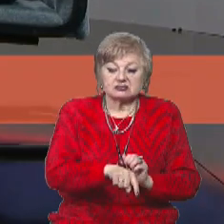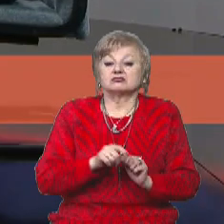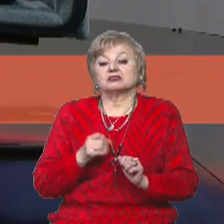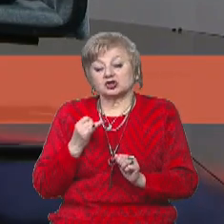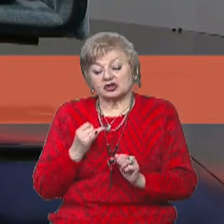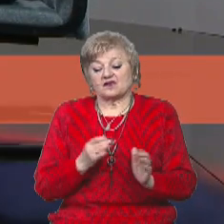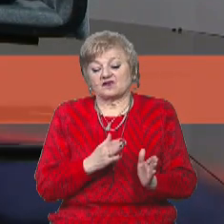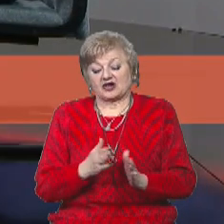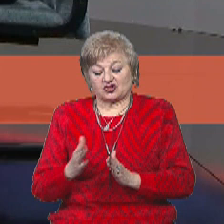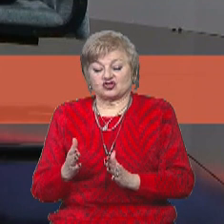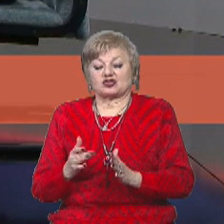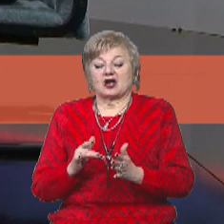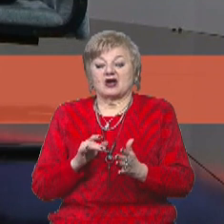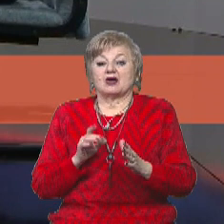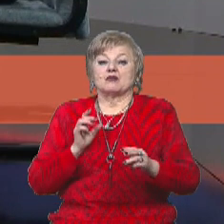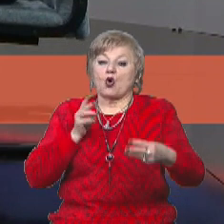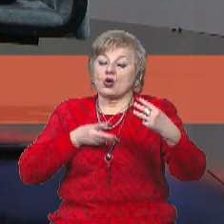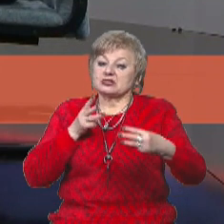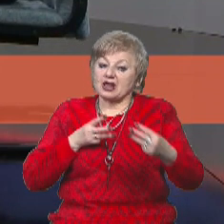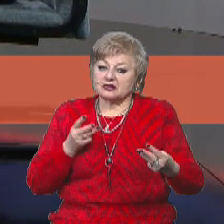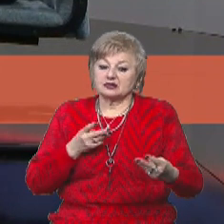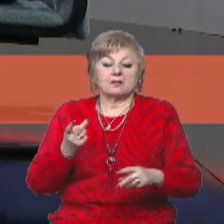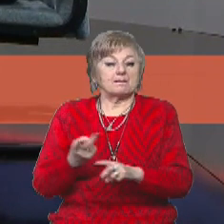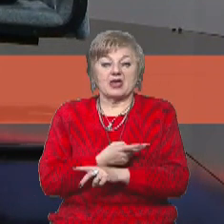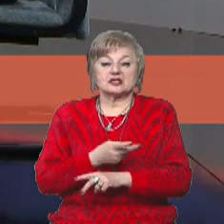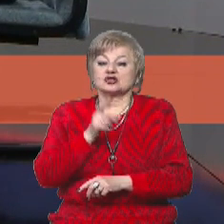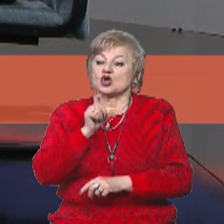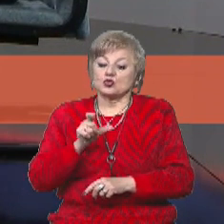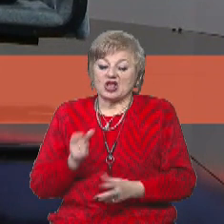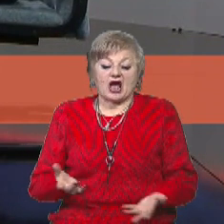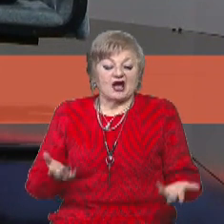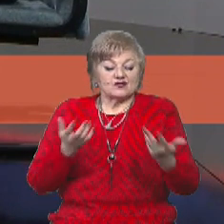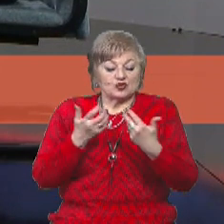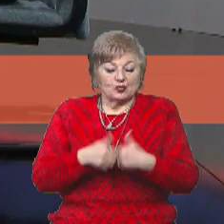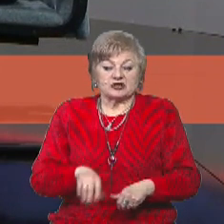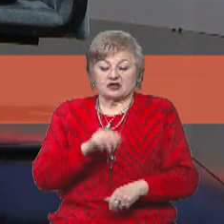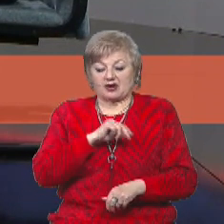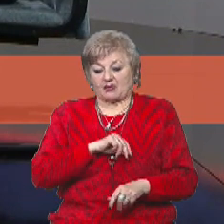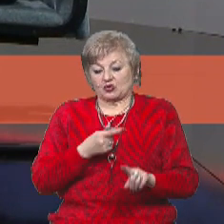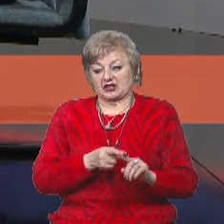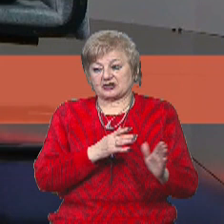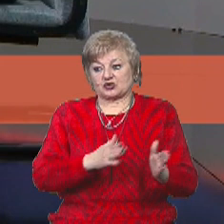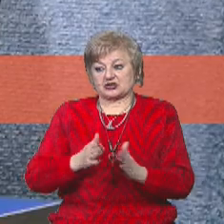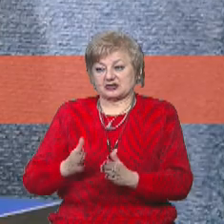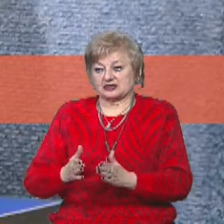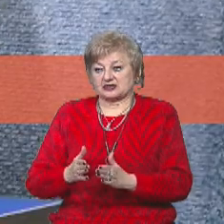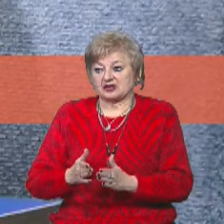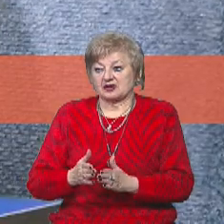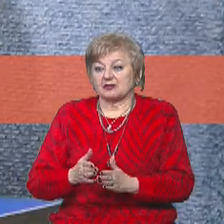в режимі онлайн, без людей. Автоматично працює ця система екологічного